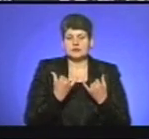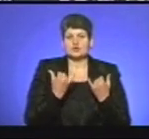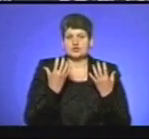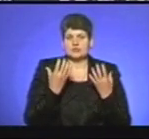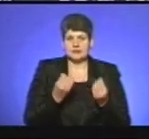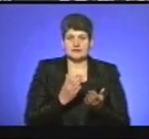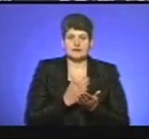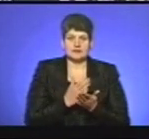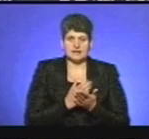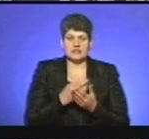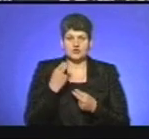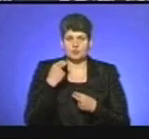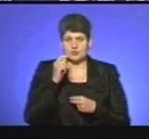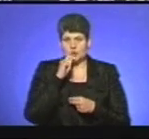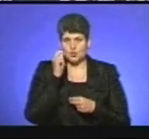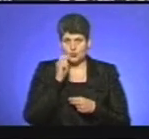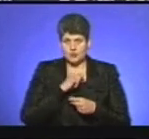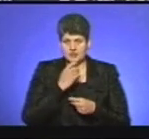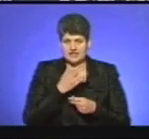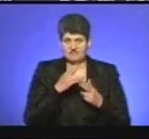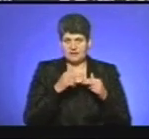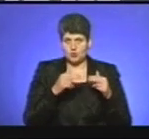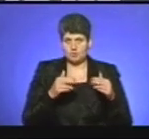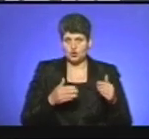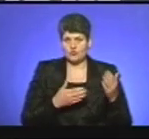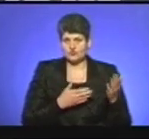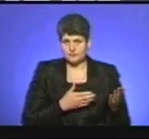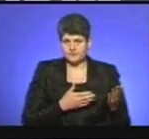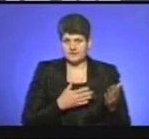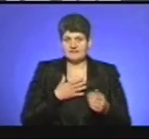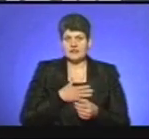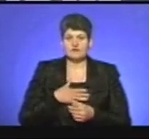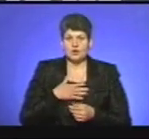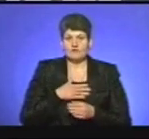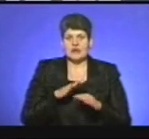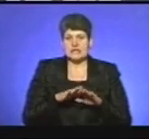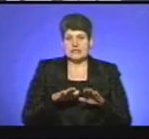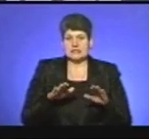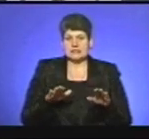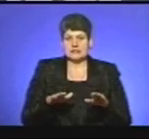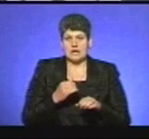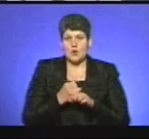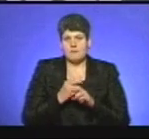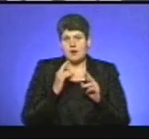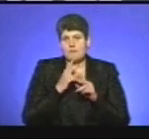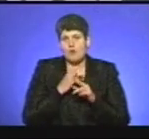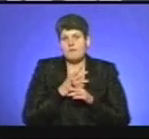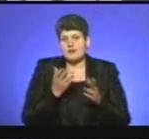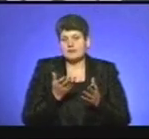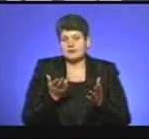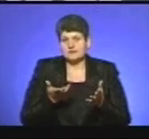день перебувають на чемпіонаті України в Дніпропетровську. Від хвилювання діти роблять помилки, через